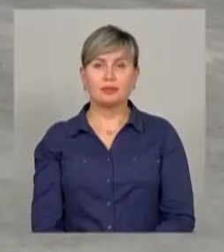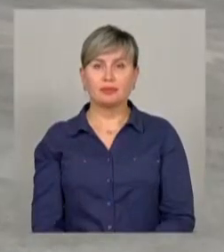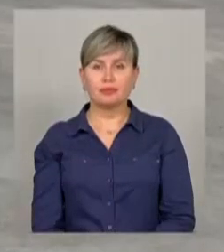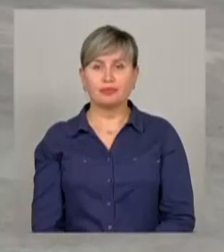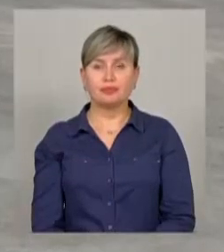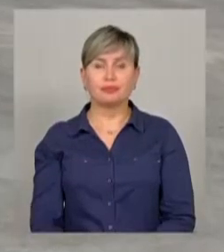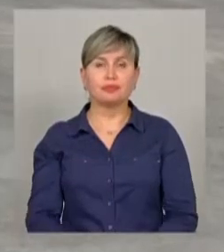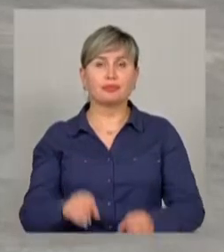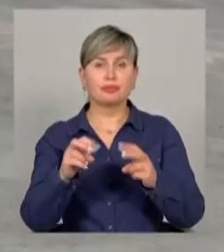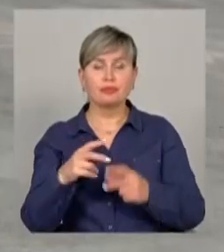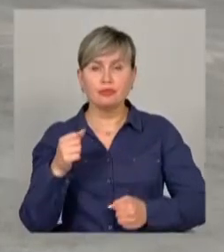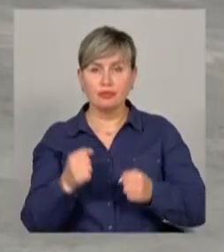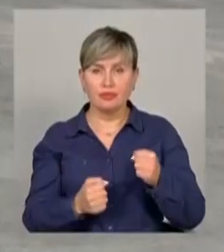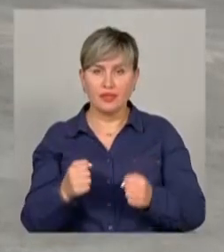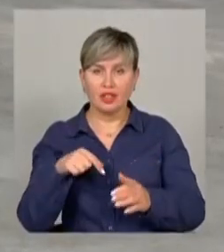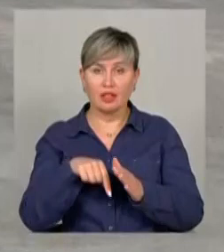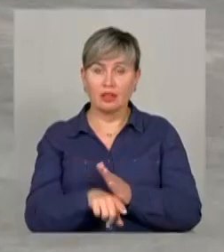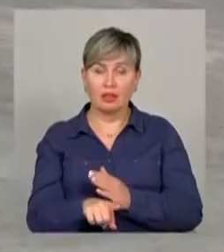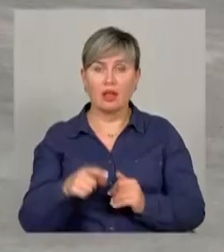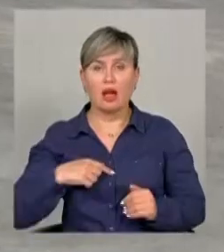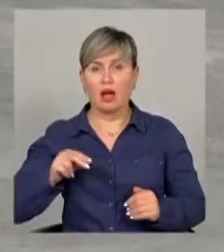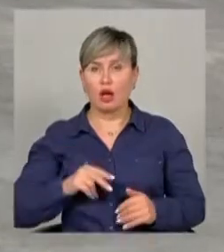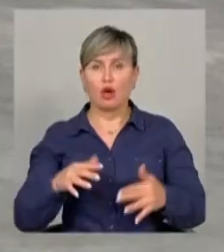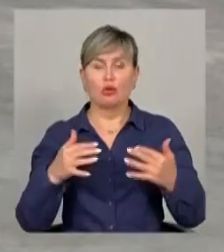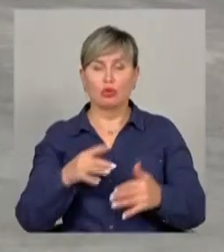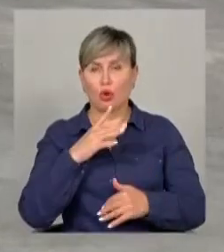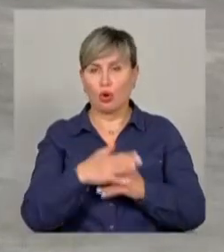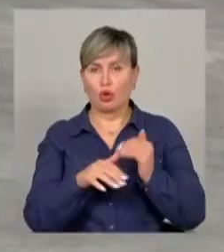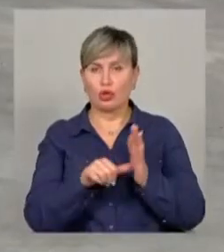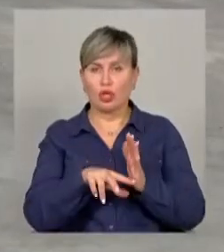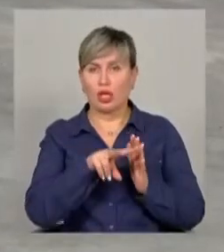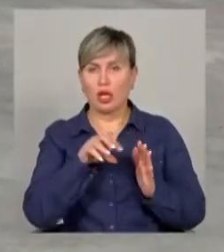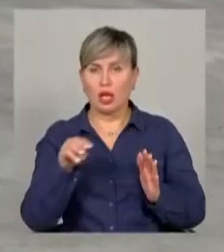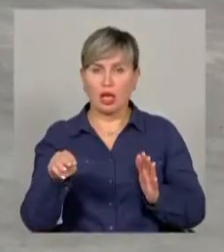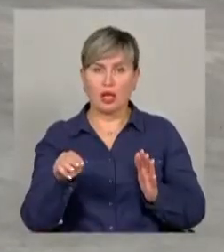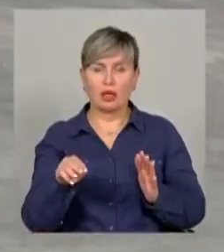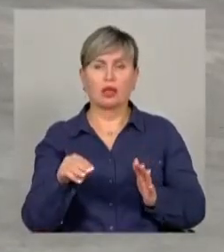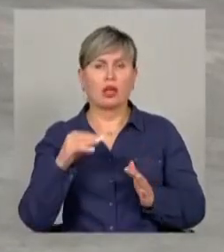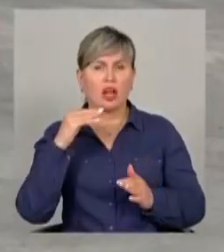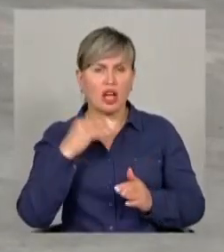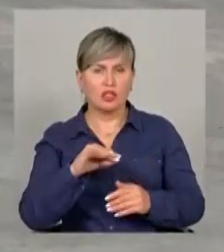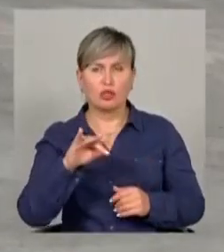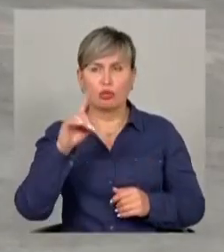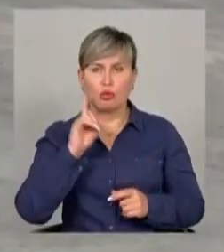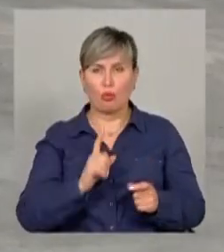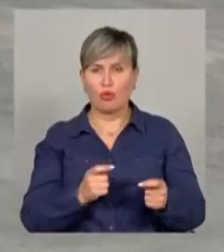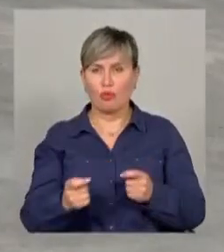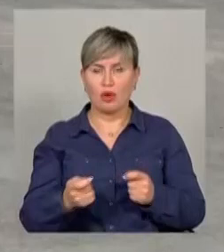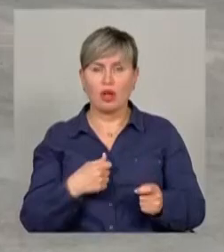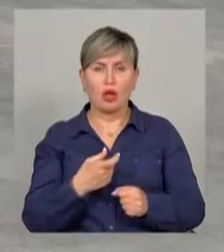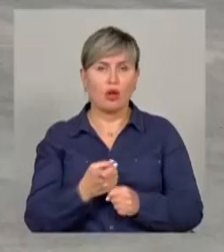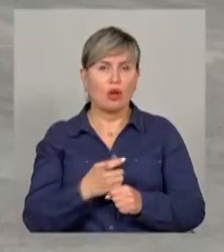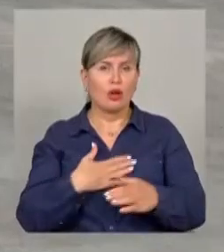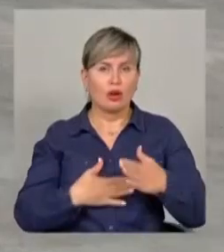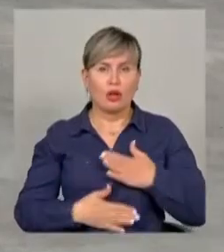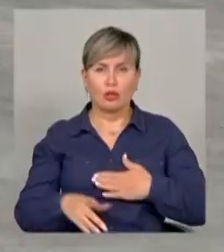На спецтехнике фирмы SDLG я работаю уже порядка 6 лет. Она очень качественная и удобная в управлении. Я очень рад,